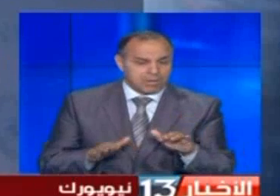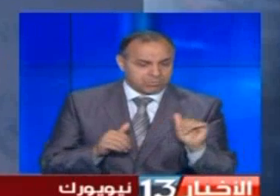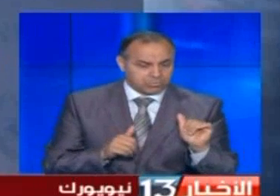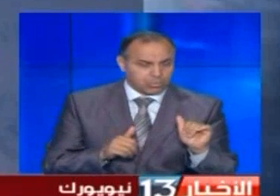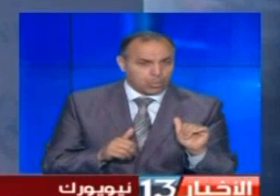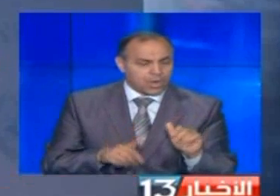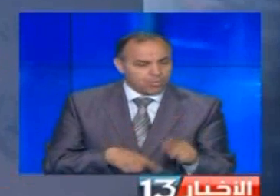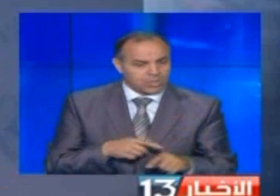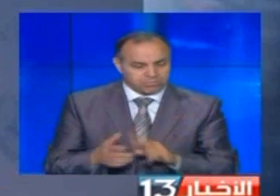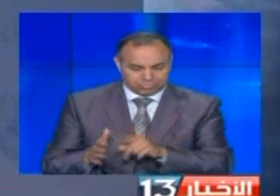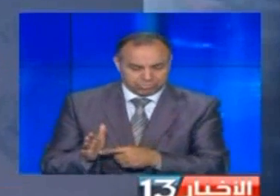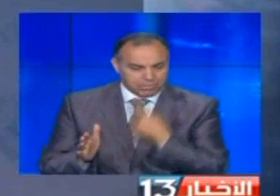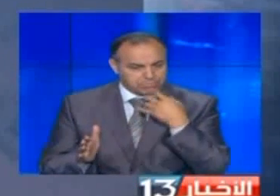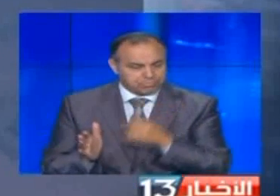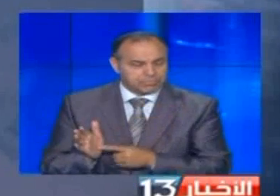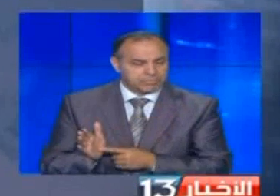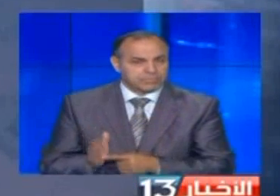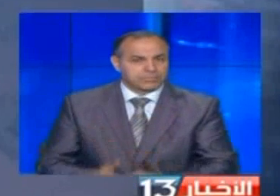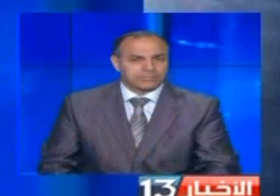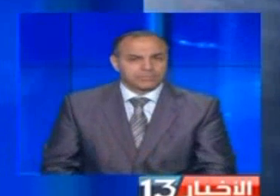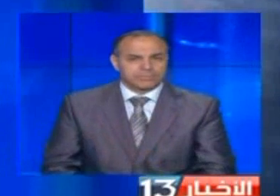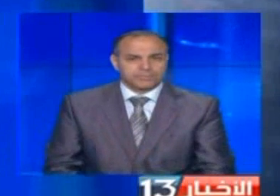أو بمواصلة الالتزام به.